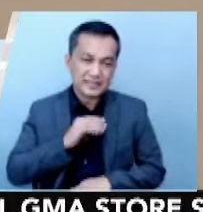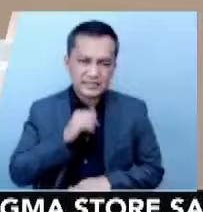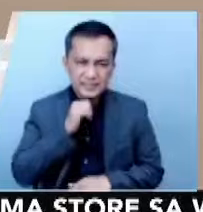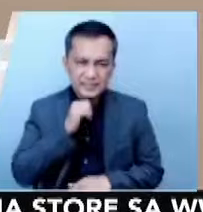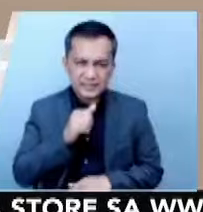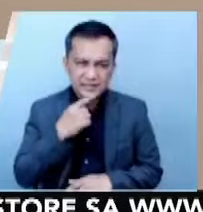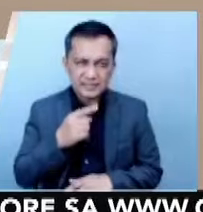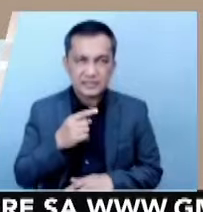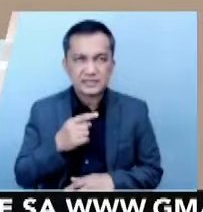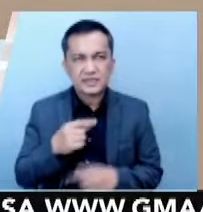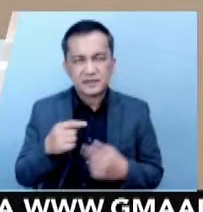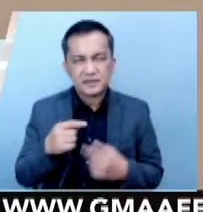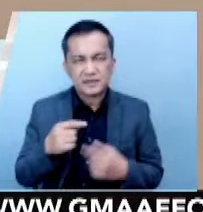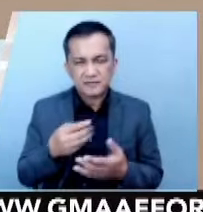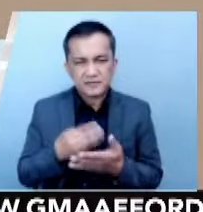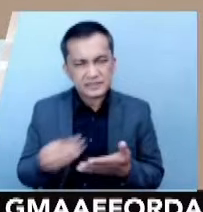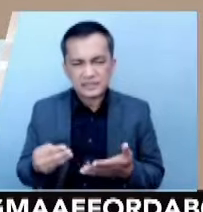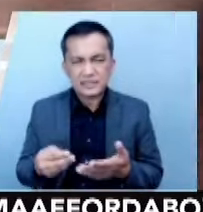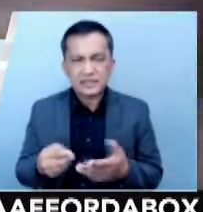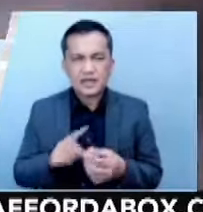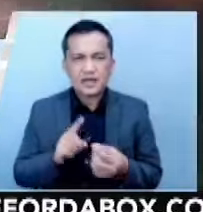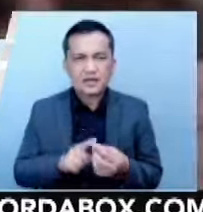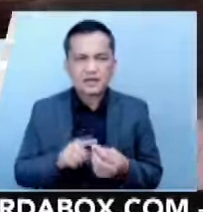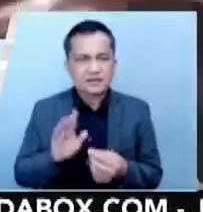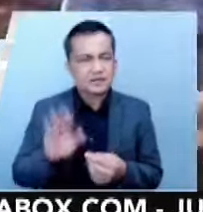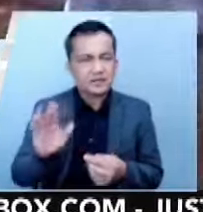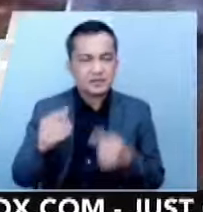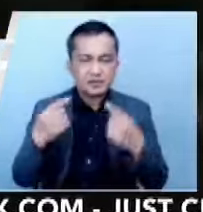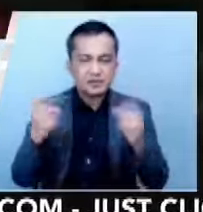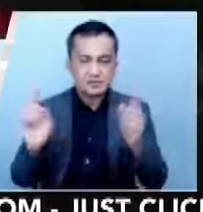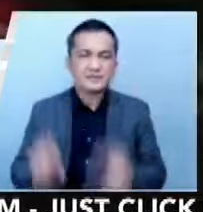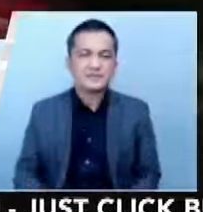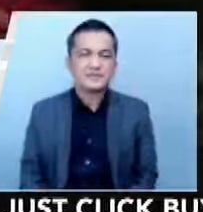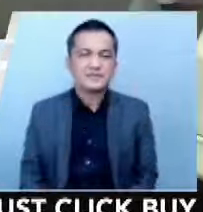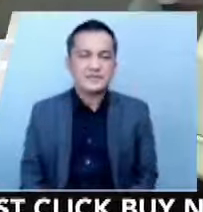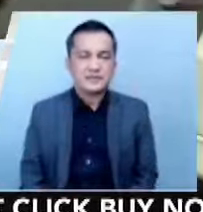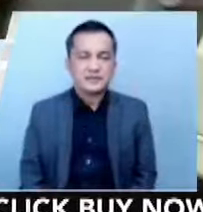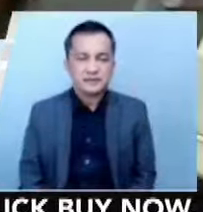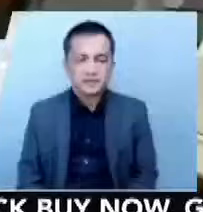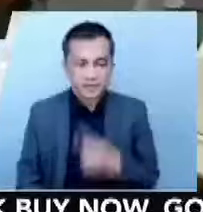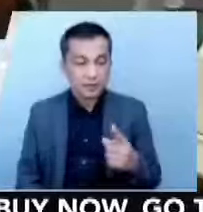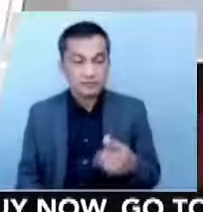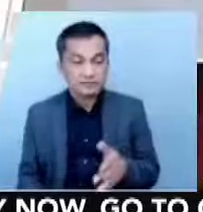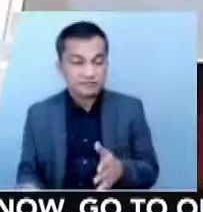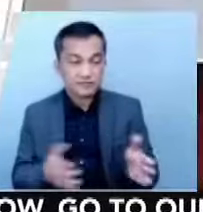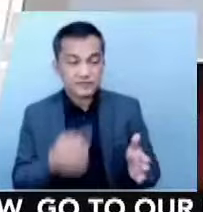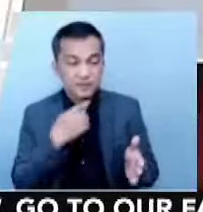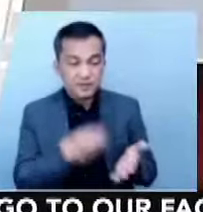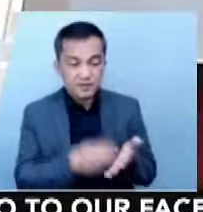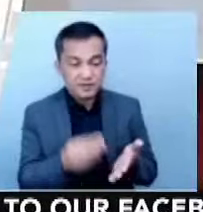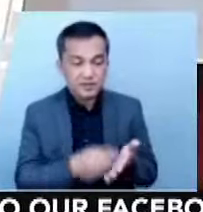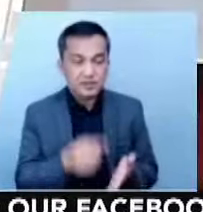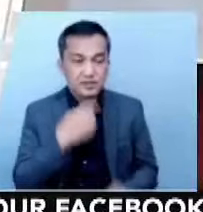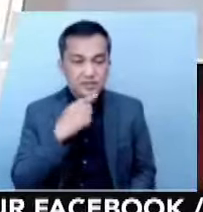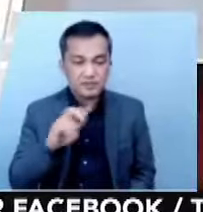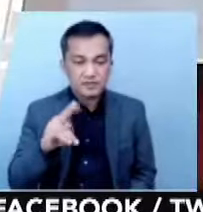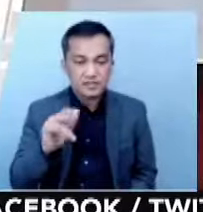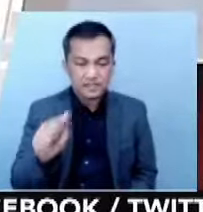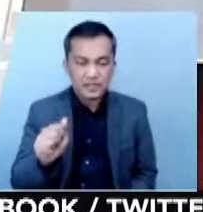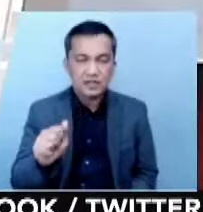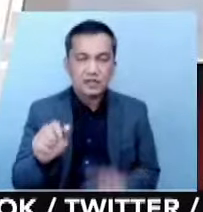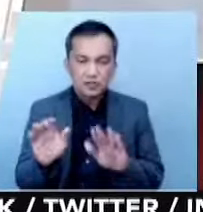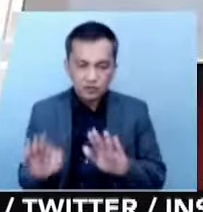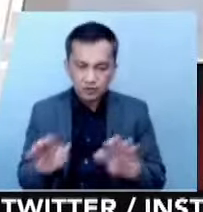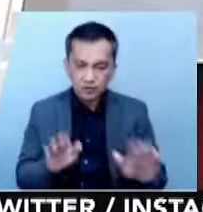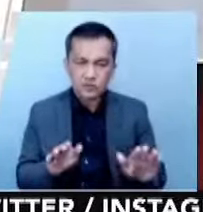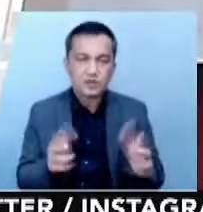it's more of your accomplishments. Pagdating naman sa paggastos, payo ng NEDA. You have to moderate your wants, yeah,